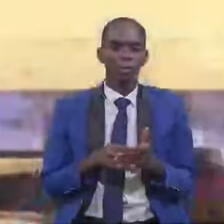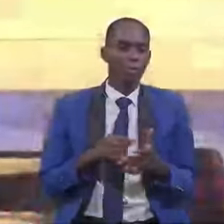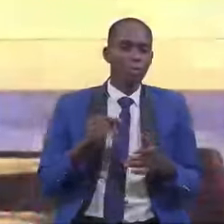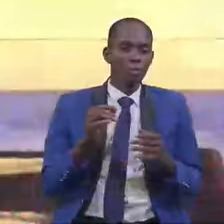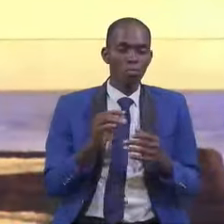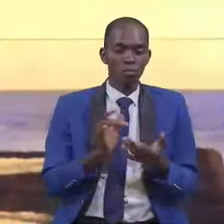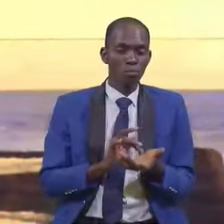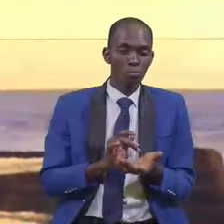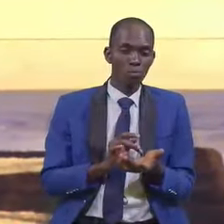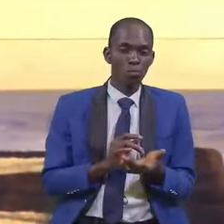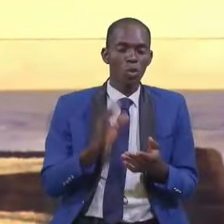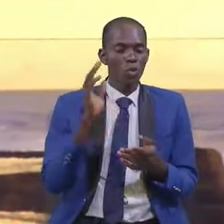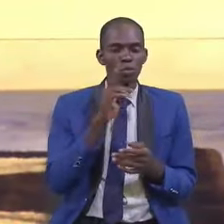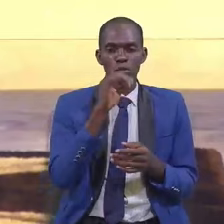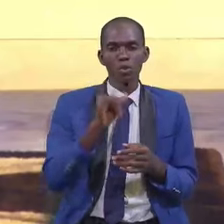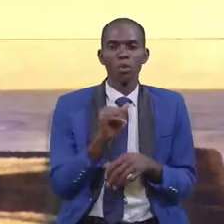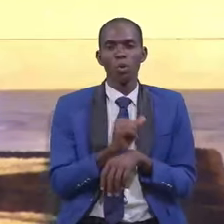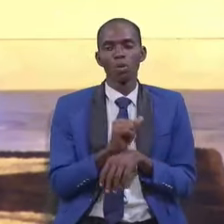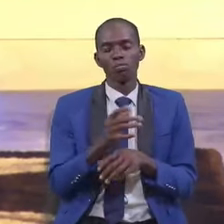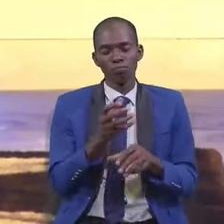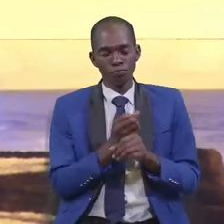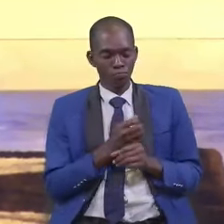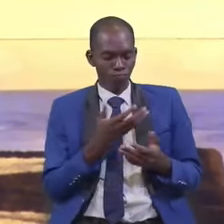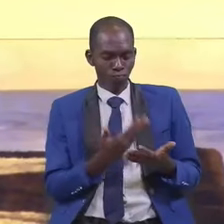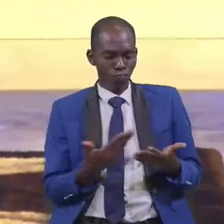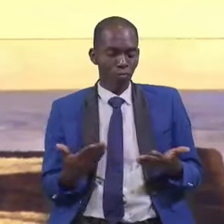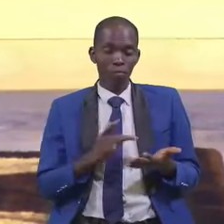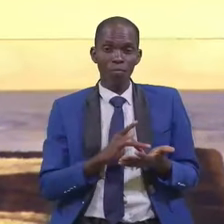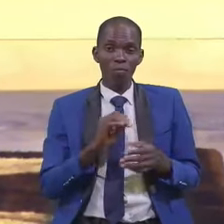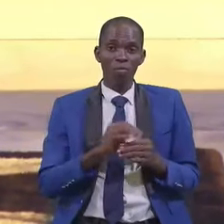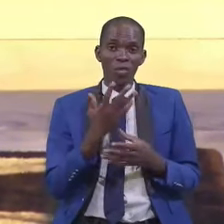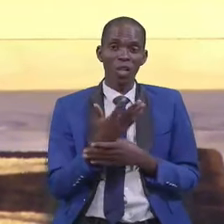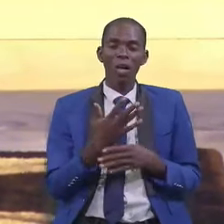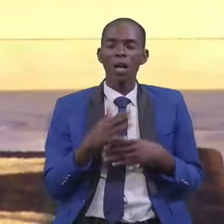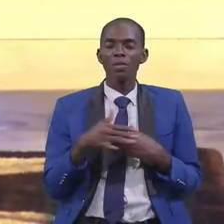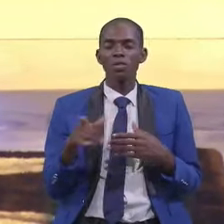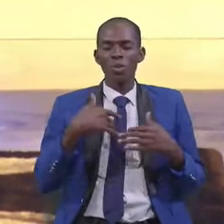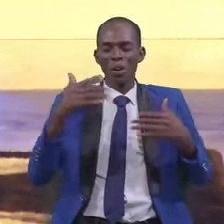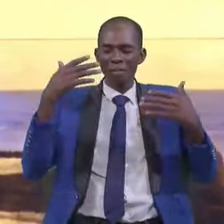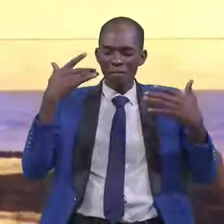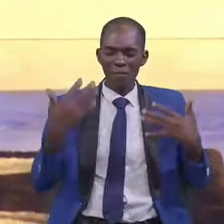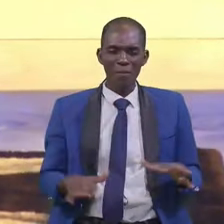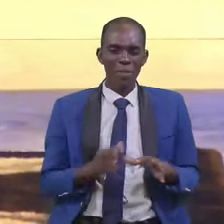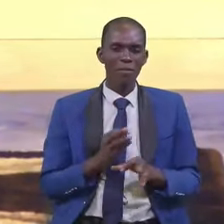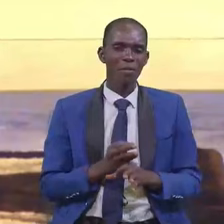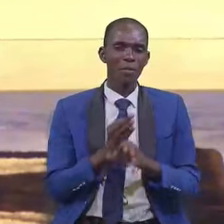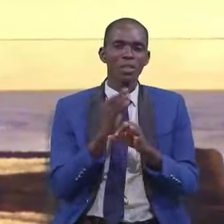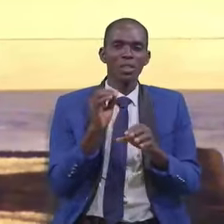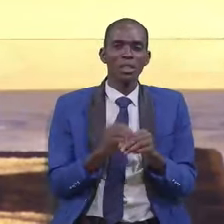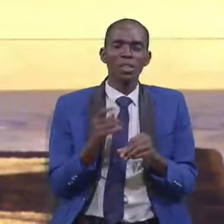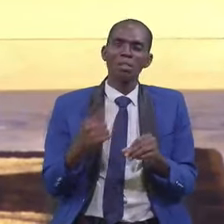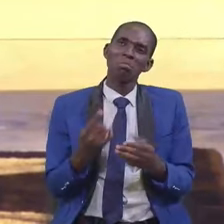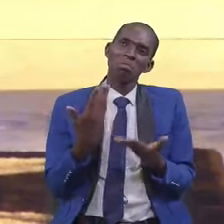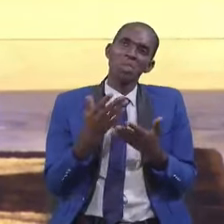marché. Et vous rentrez chez vous à la maison et après avoir obéi fidèlement à ce que le docteur dit, 7